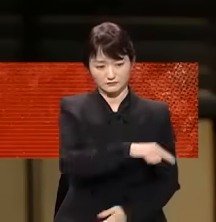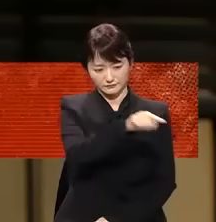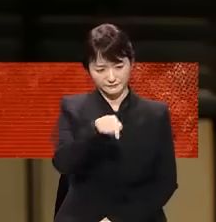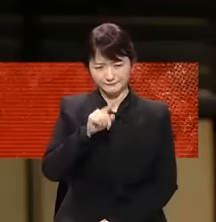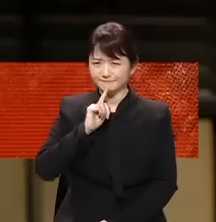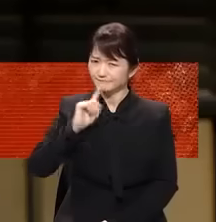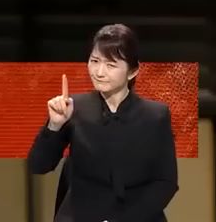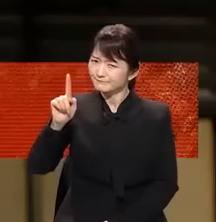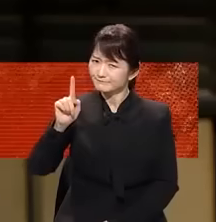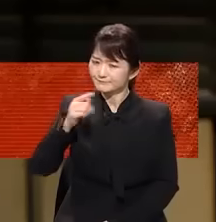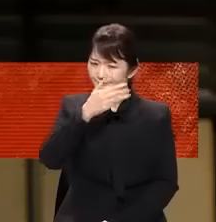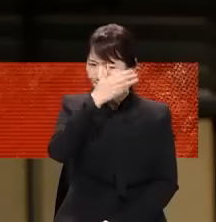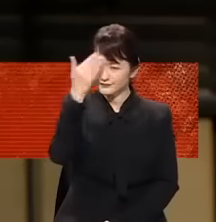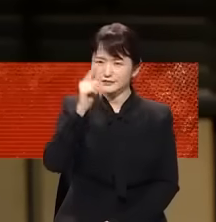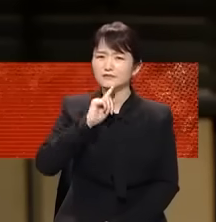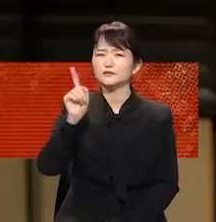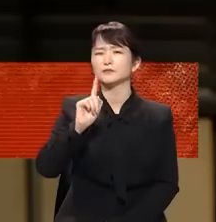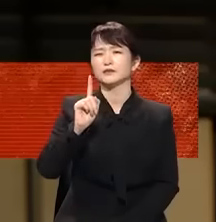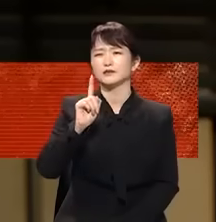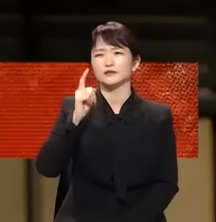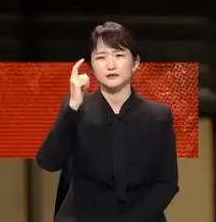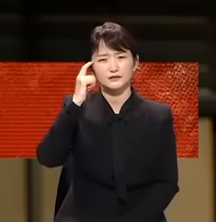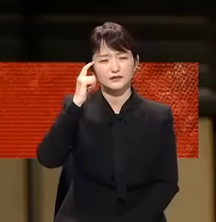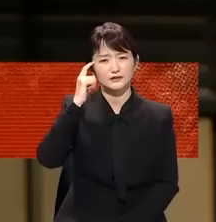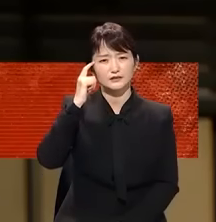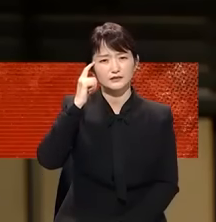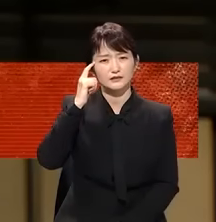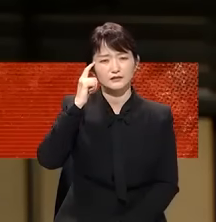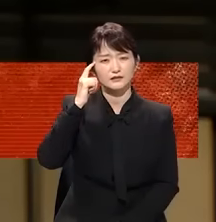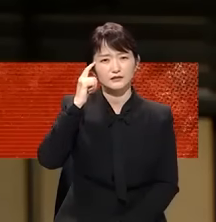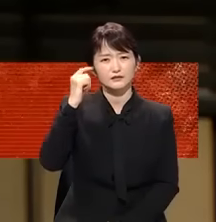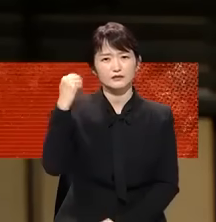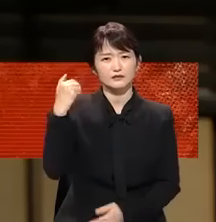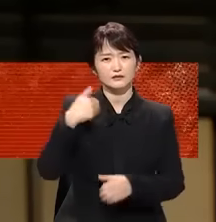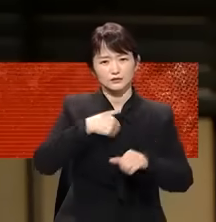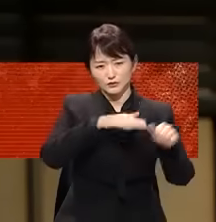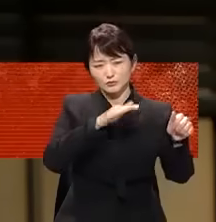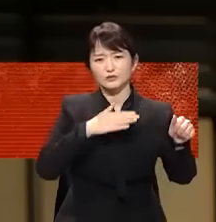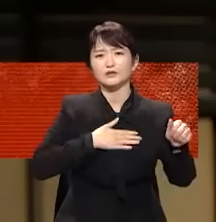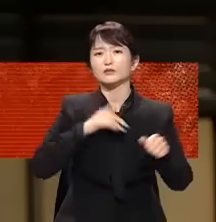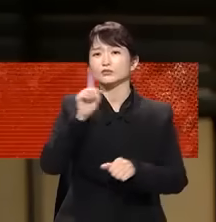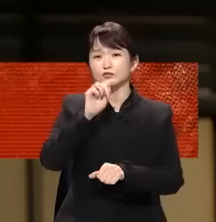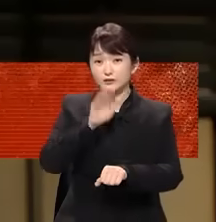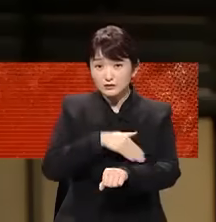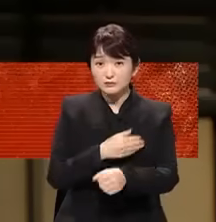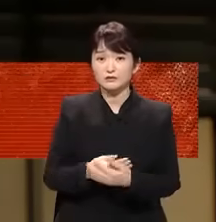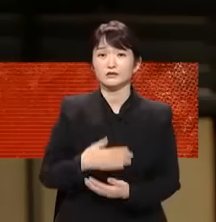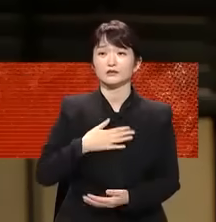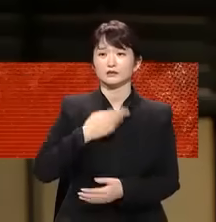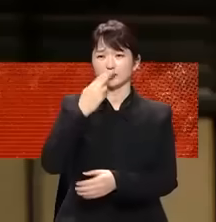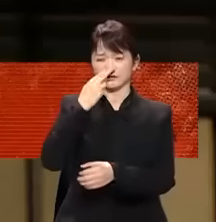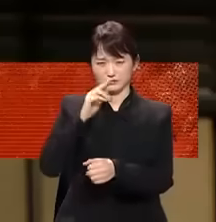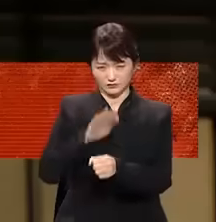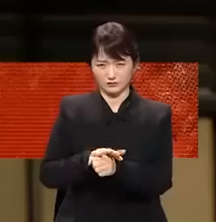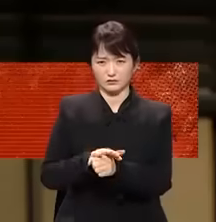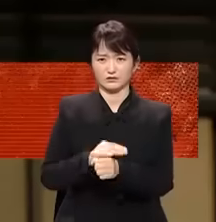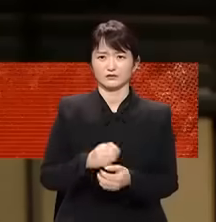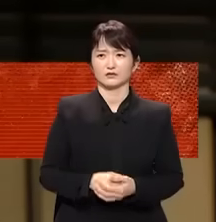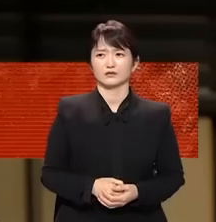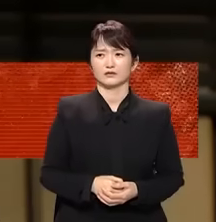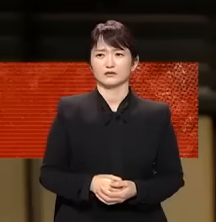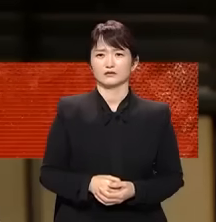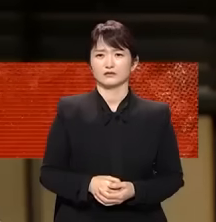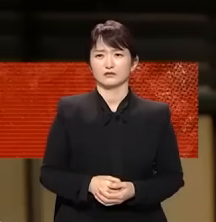그러다가 젊은 애들 신고하 뭐 하나라는 생각에 신고다 하자고 돌려보내는데 내가 무슨 잘못이냐 어 나는 억울하다 아 이런게 사장님의